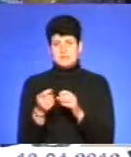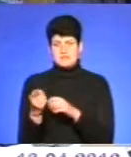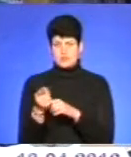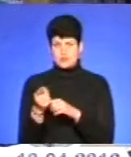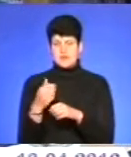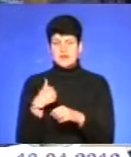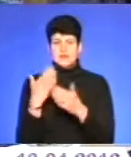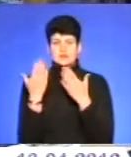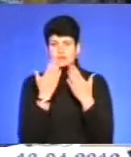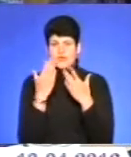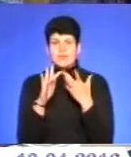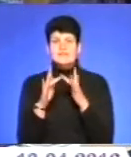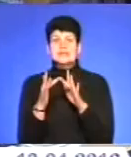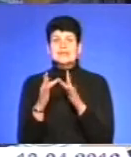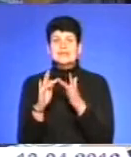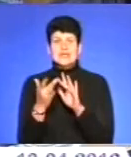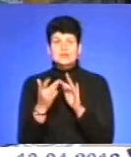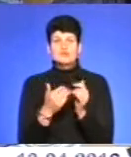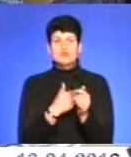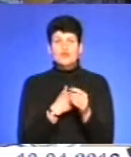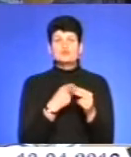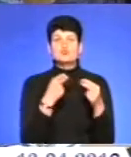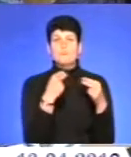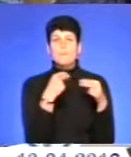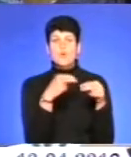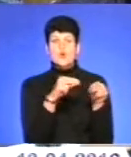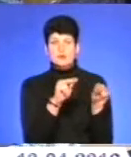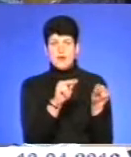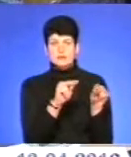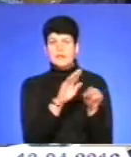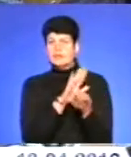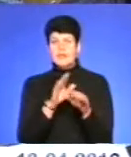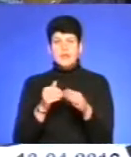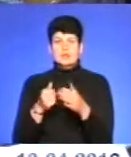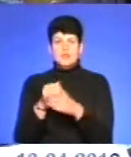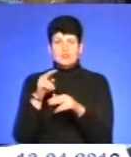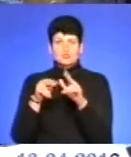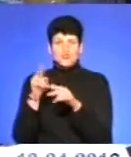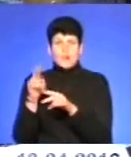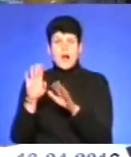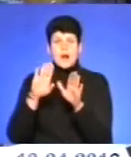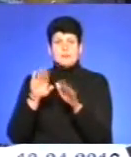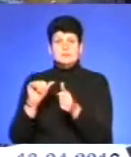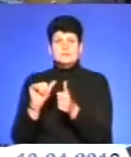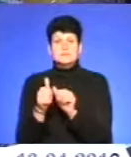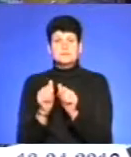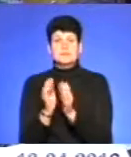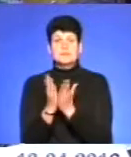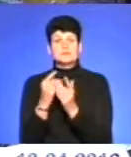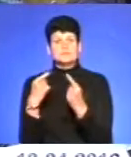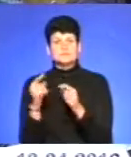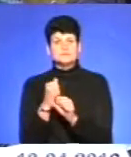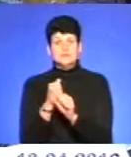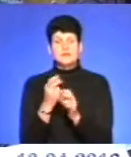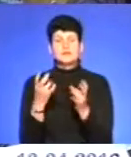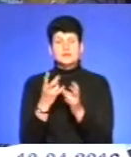я читала в інтернеті, що хочуть продати недобудову і щось там замість бібліотеки робити, але, на мою думку,